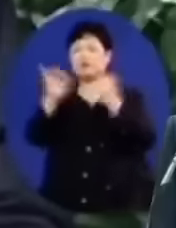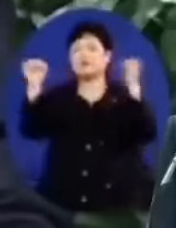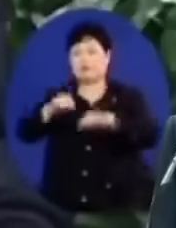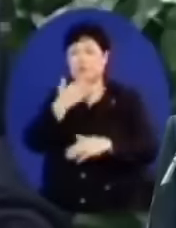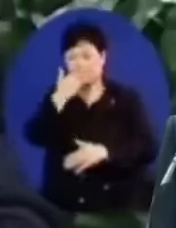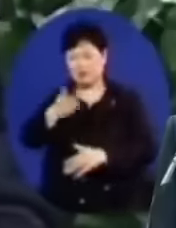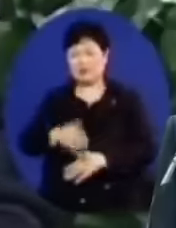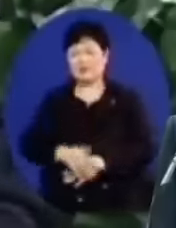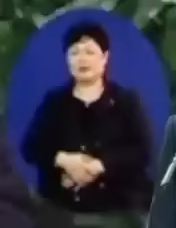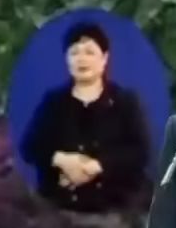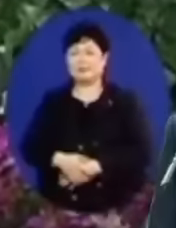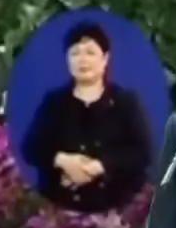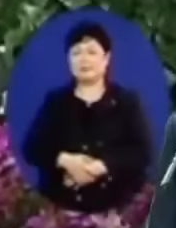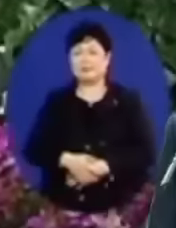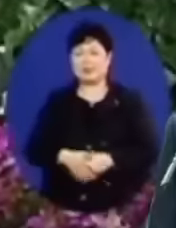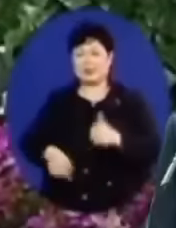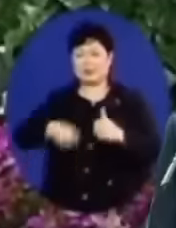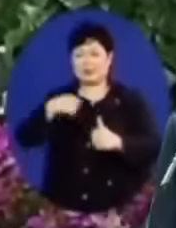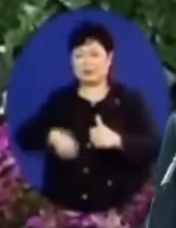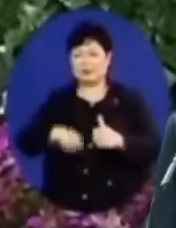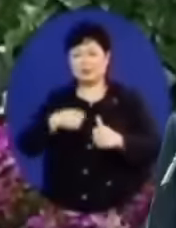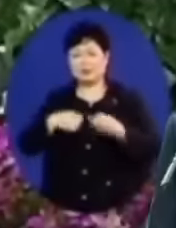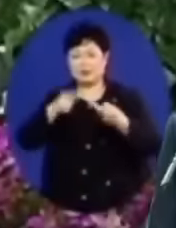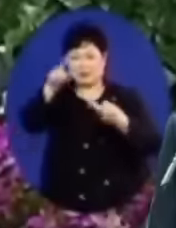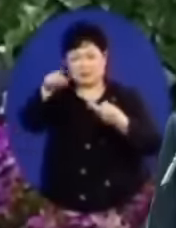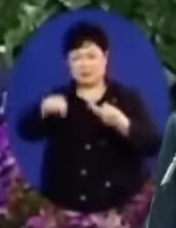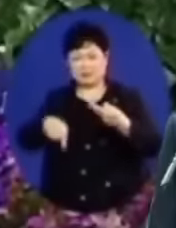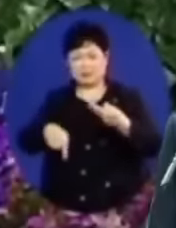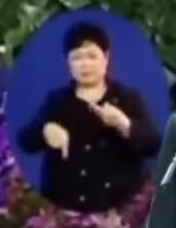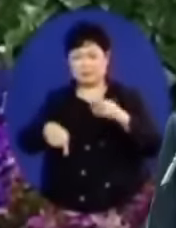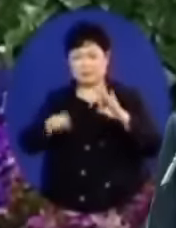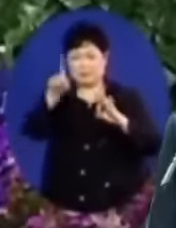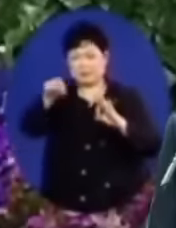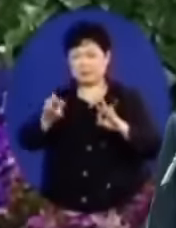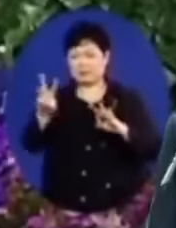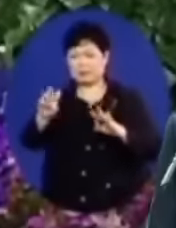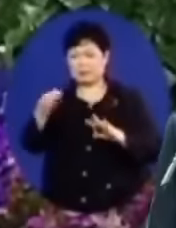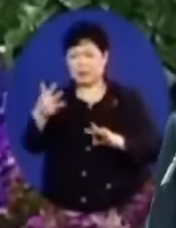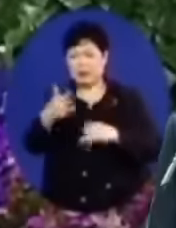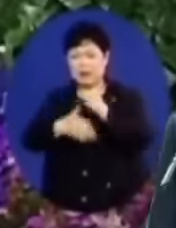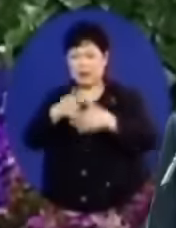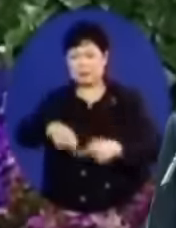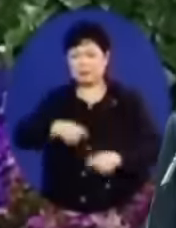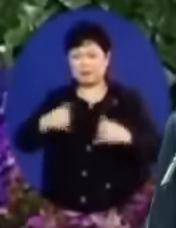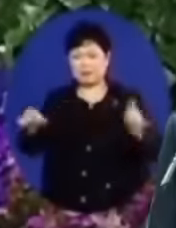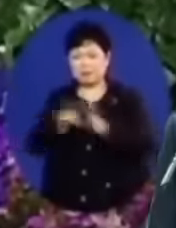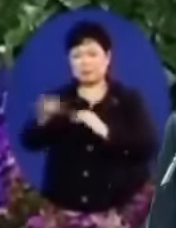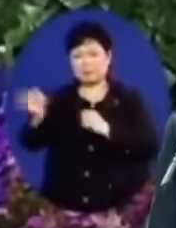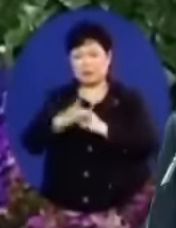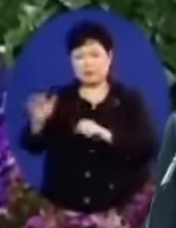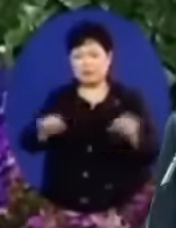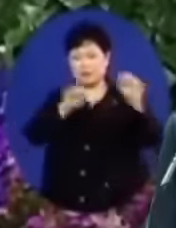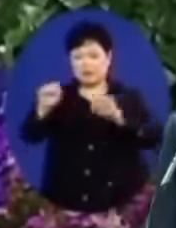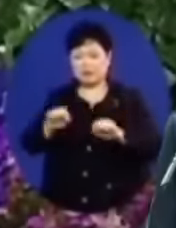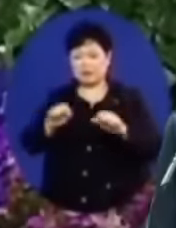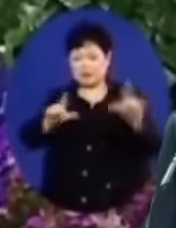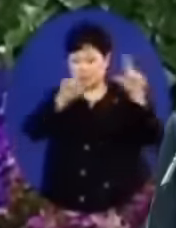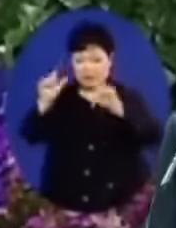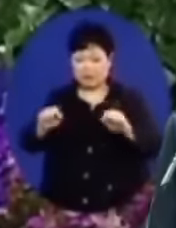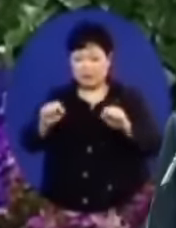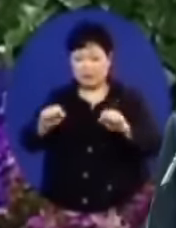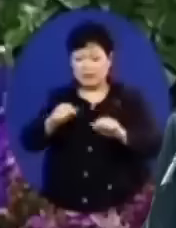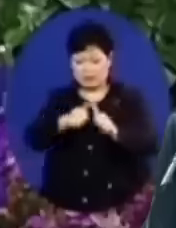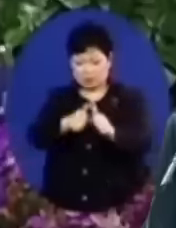것입니다. 기브리서 10장 38절에 나의 의인은 믿음으로 말미암아 살리라. 또한 뒤로 물러가면 내 마음이 그를 기뻐하지